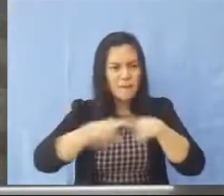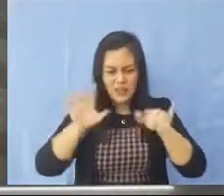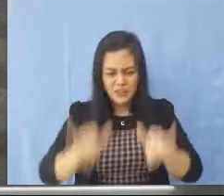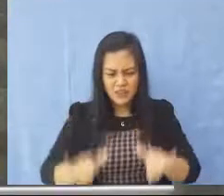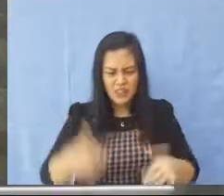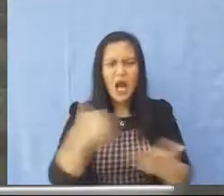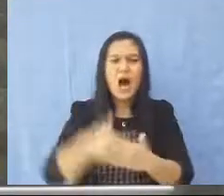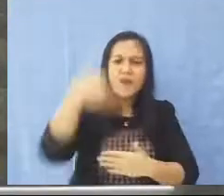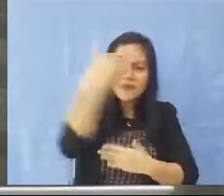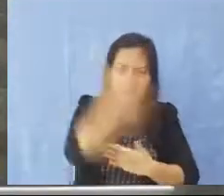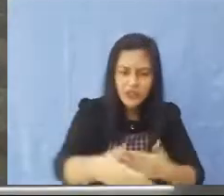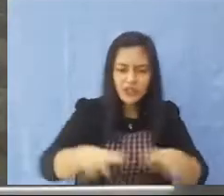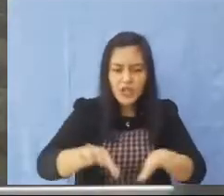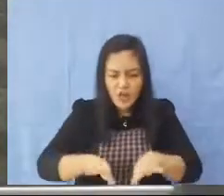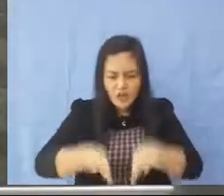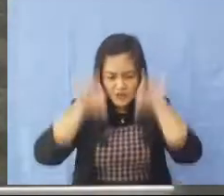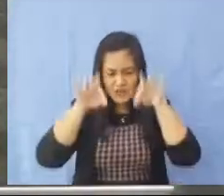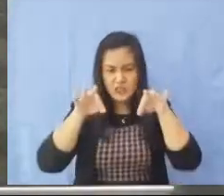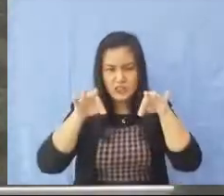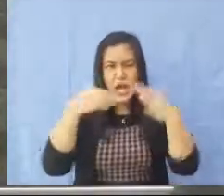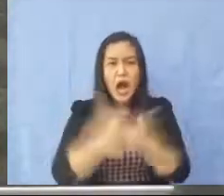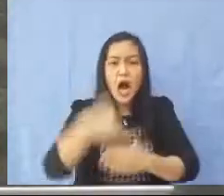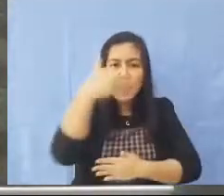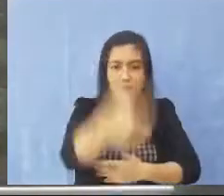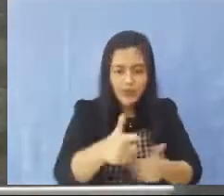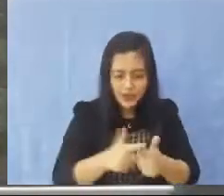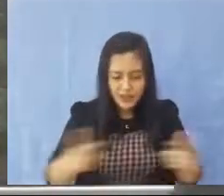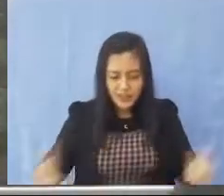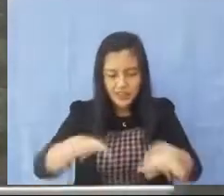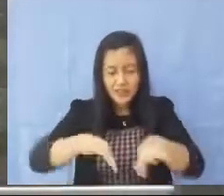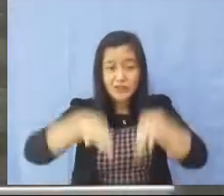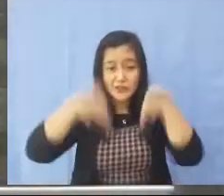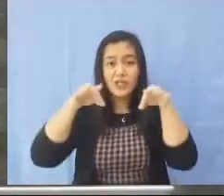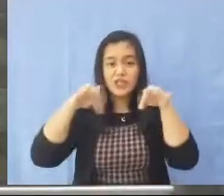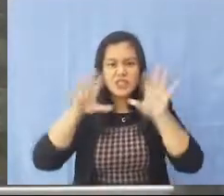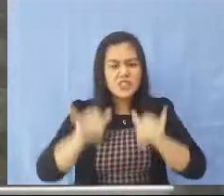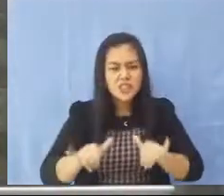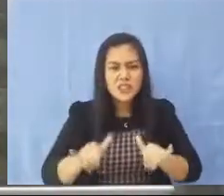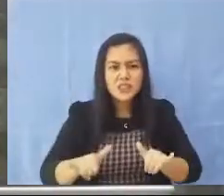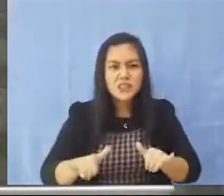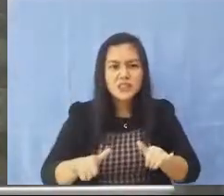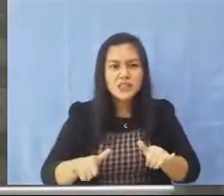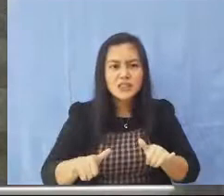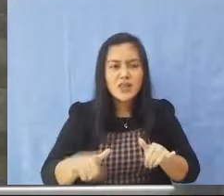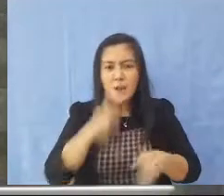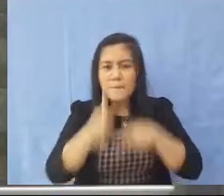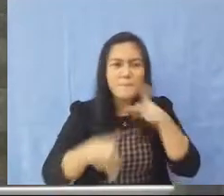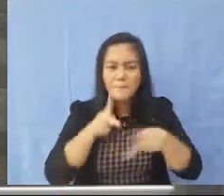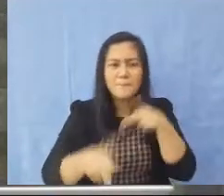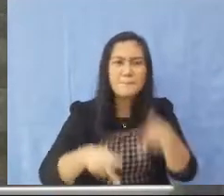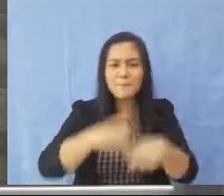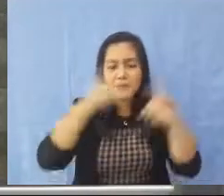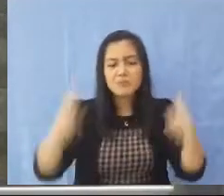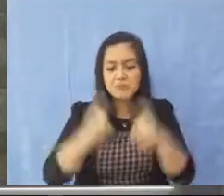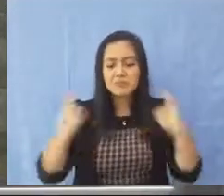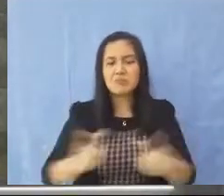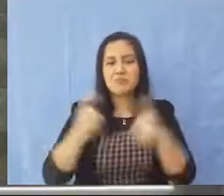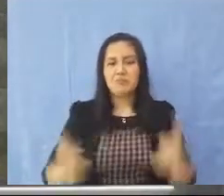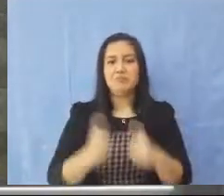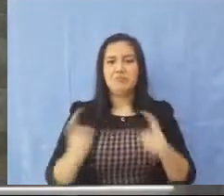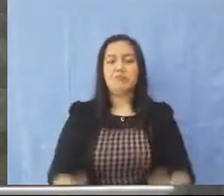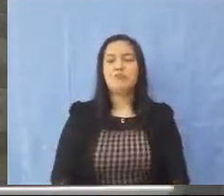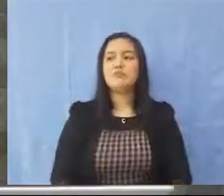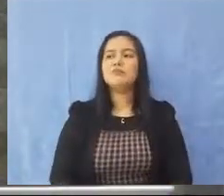makikita natin, magtataka tayo, pambira, niligtas na ng Panginoon ito lahat. Pinakita na ng kadakilaan ng Diyos sa buhay niya. Binago na, nawala pa